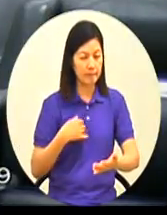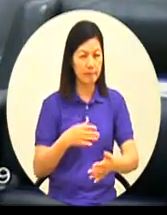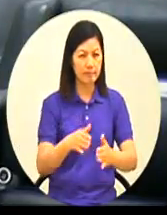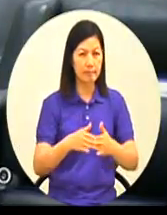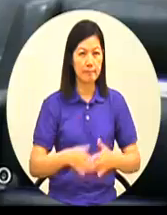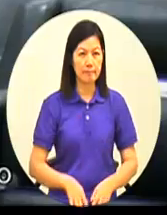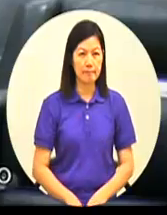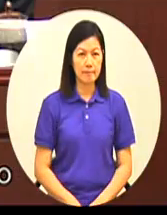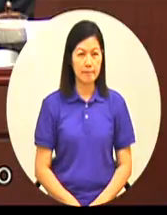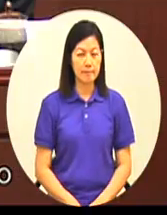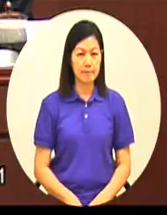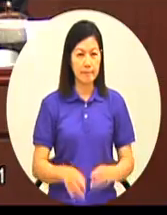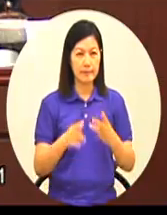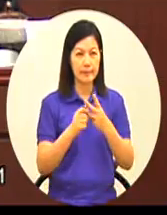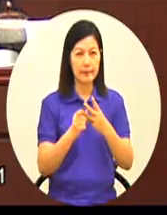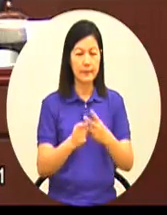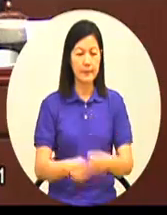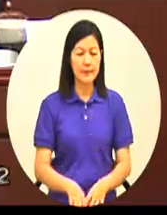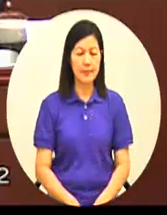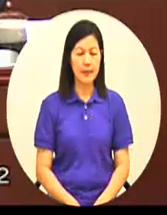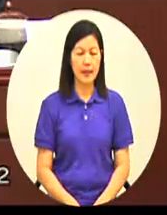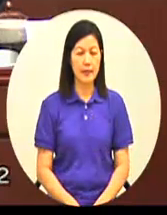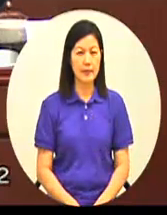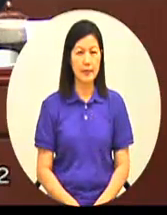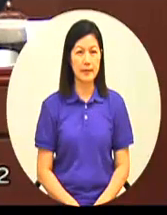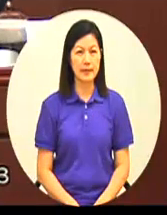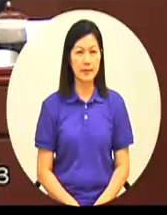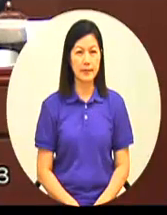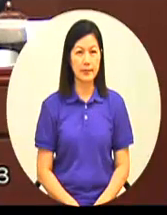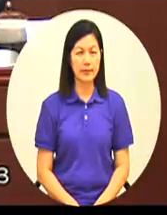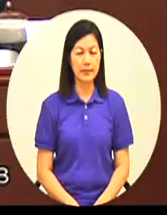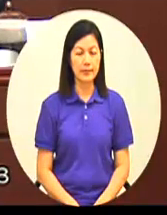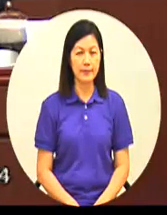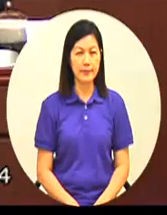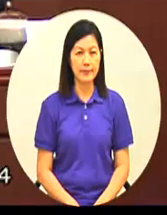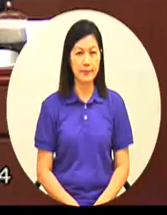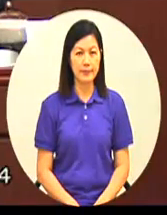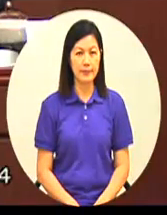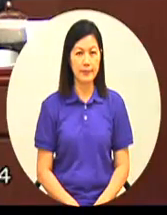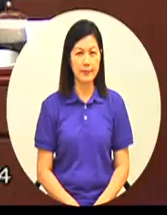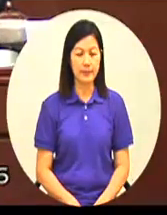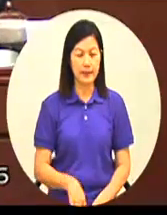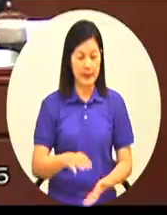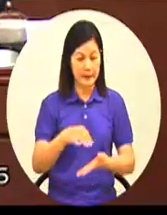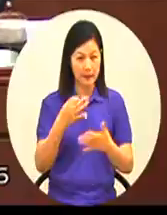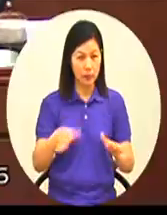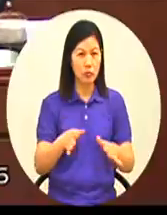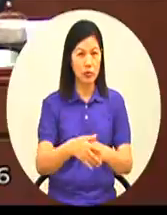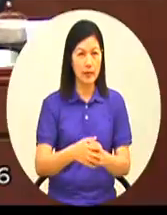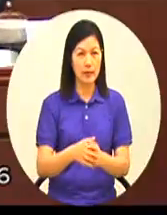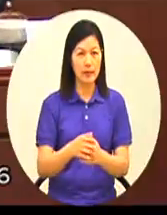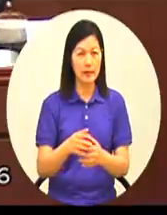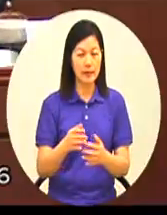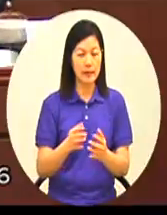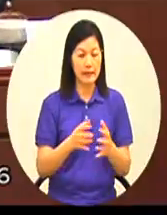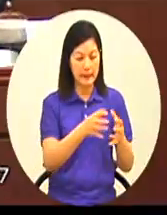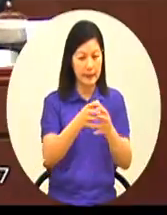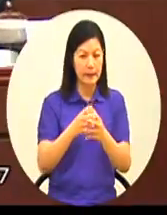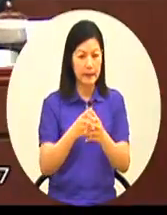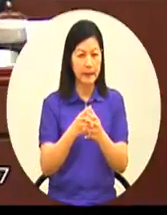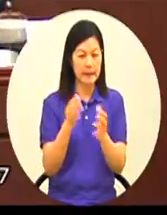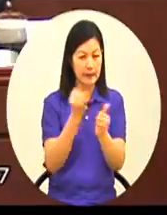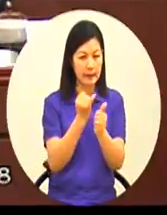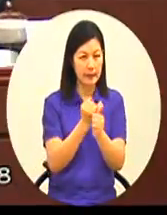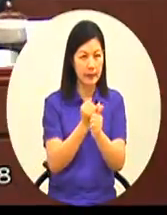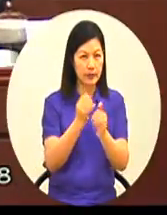好，我想、然后第三个，我想议员所提的没有问题。那另外就是说议员也有提到就是那个集团婚礼的部分，我们明年我